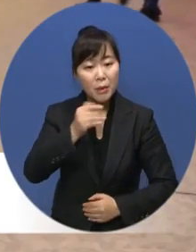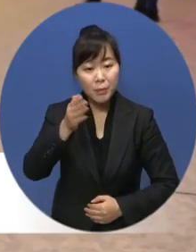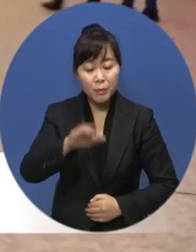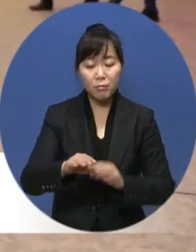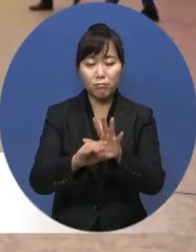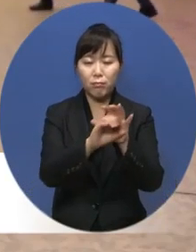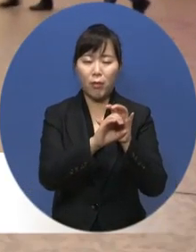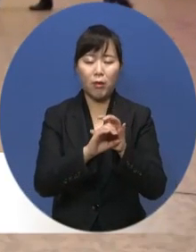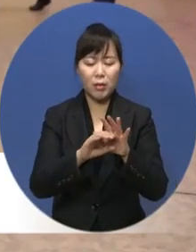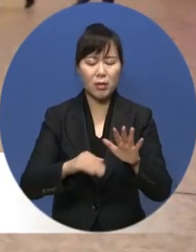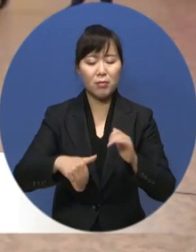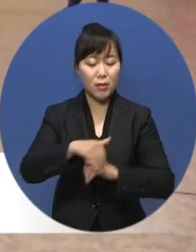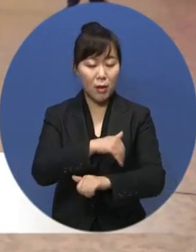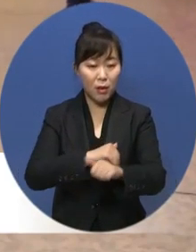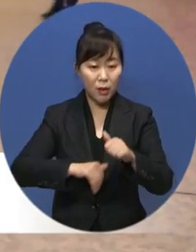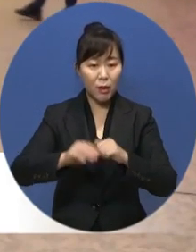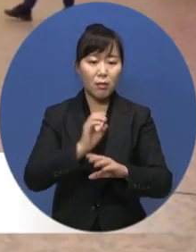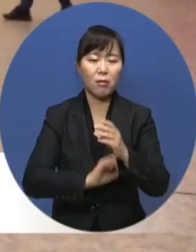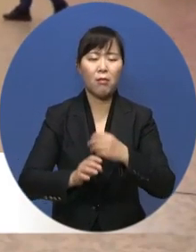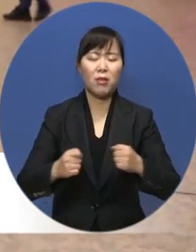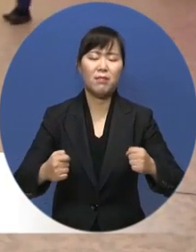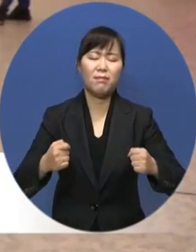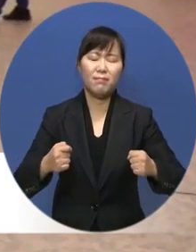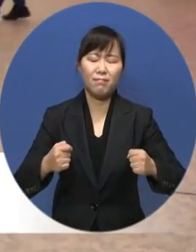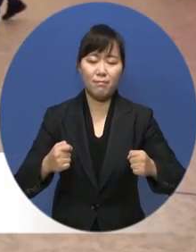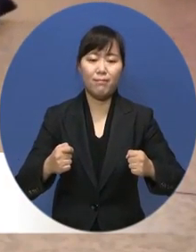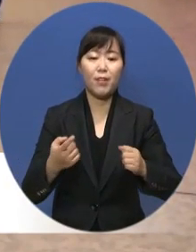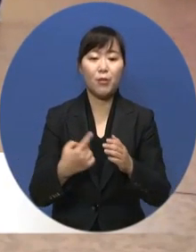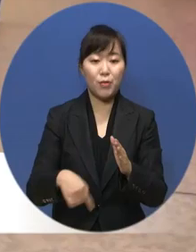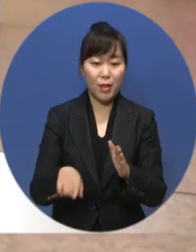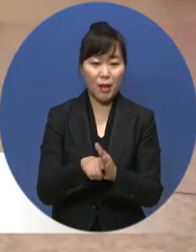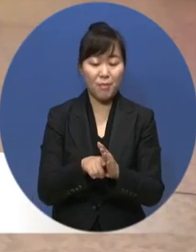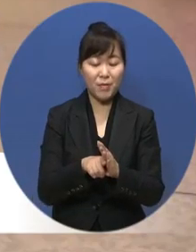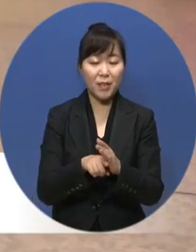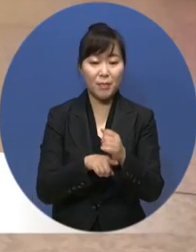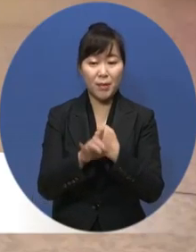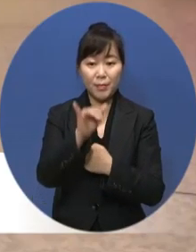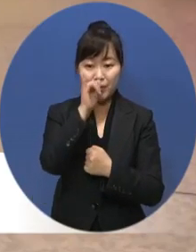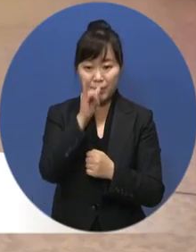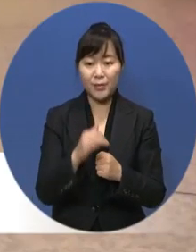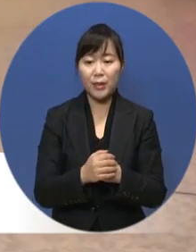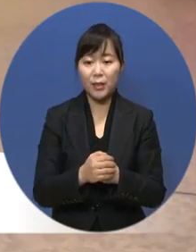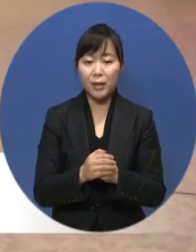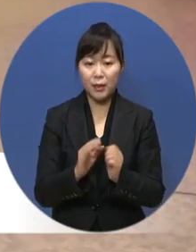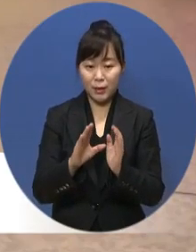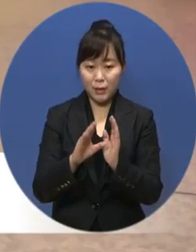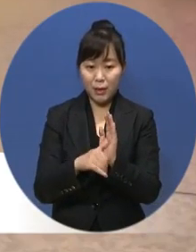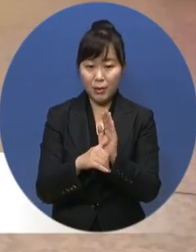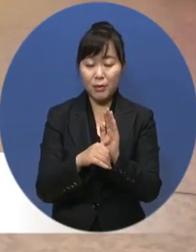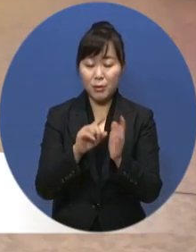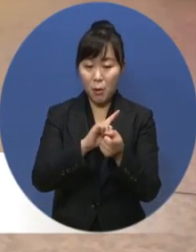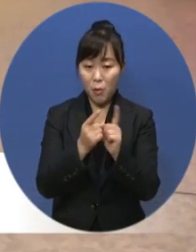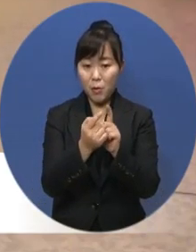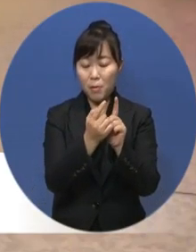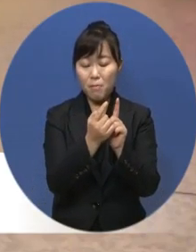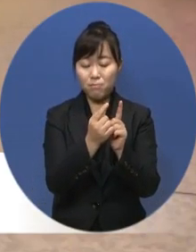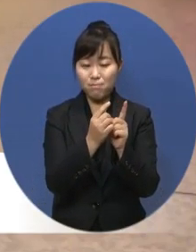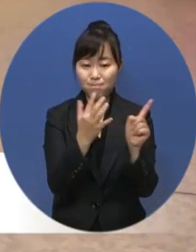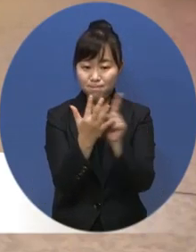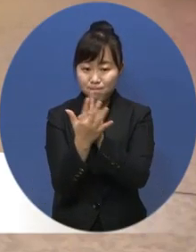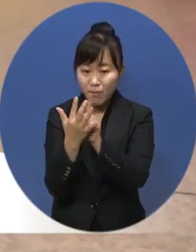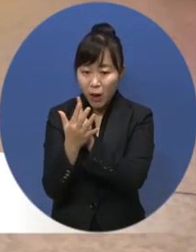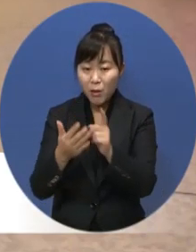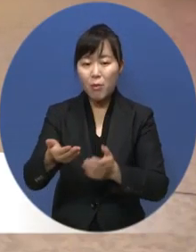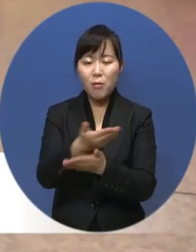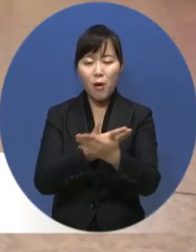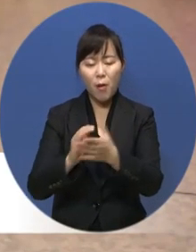코로나19로 힘들고 어려운 이 상황에 더 힘을 내라는 큰 의미가 담겨져 있고요. 여기에 만나서 소통하고 그리고 화합하는